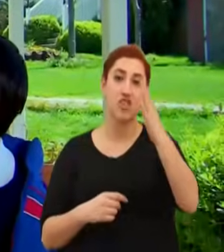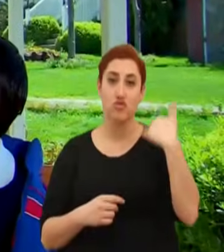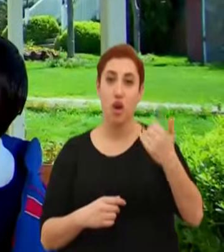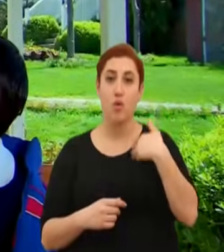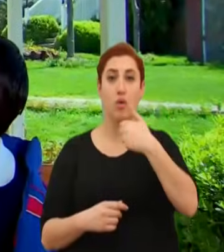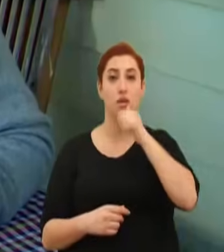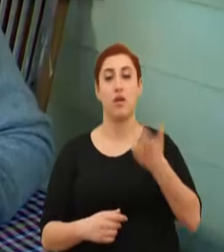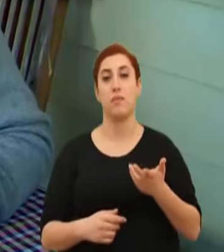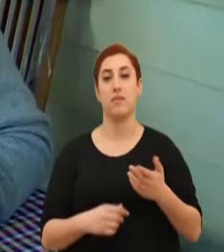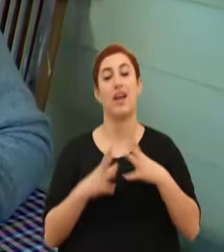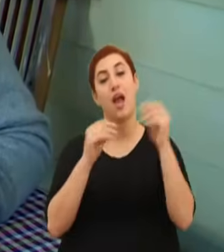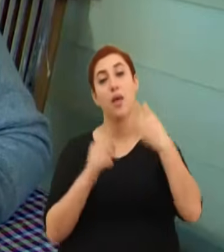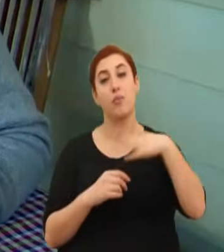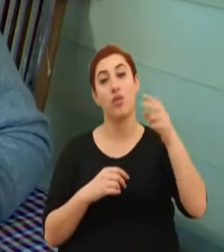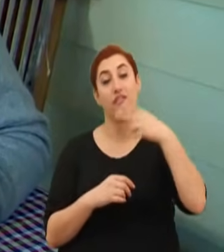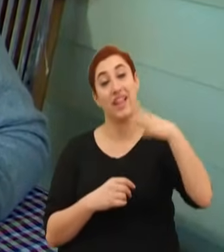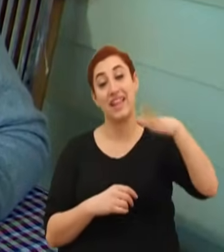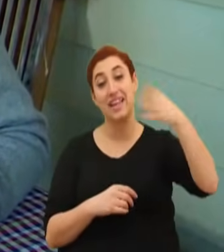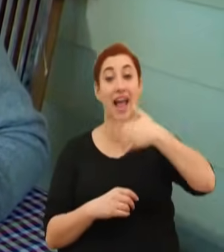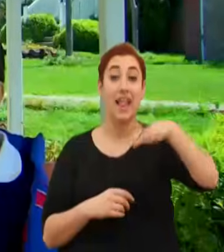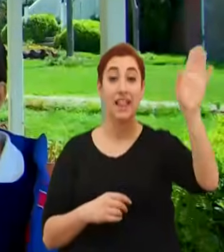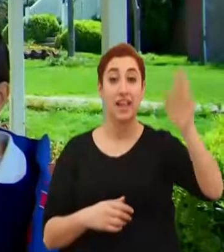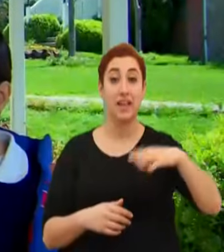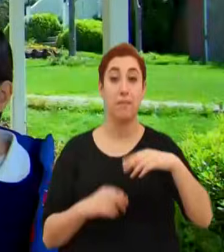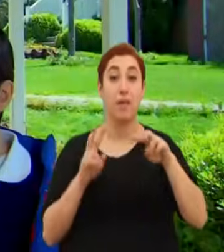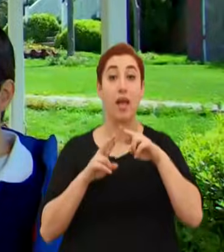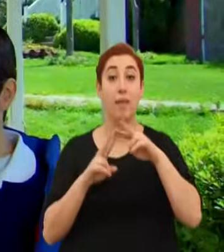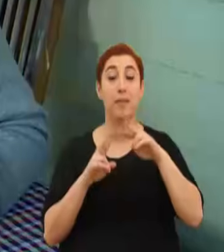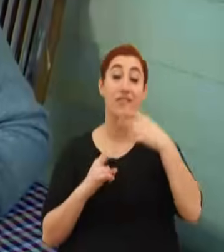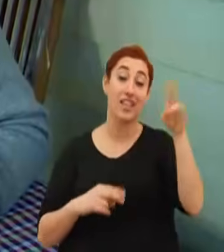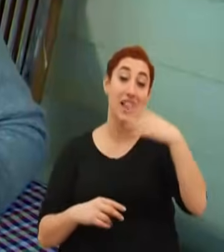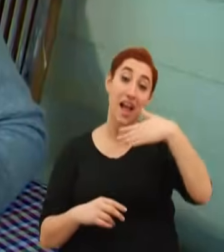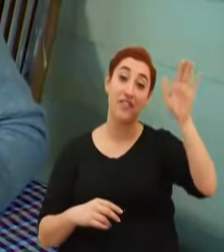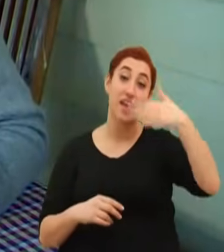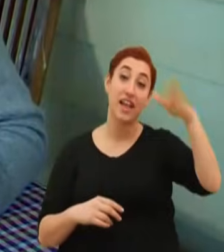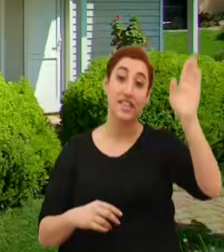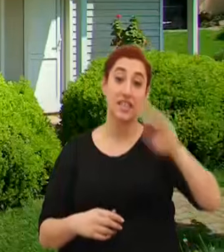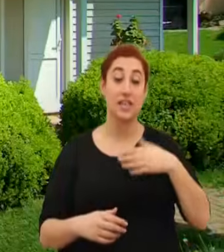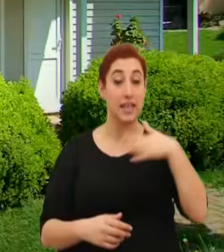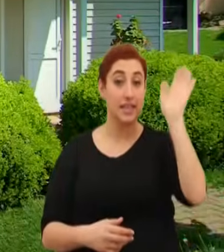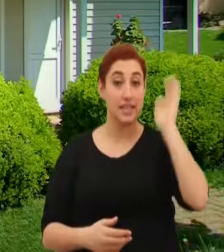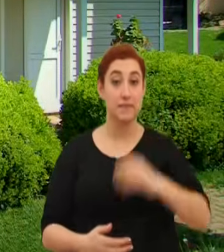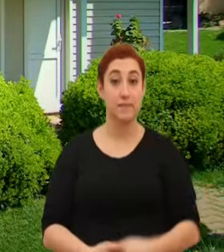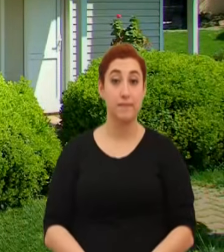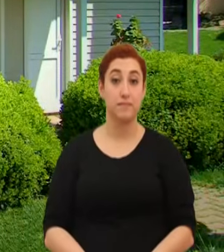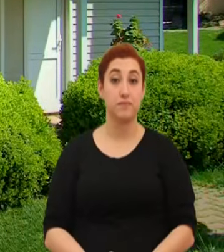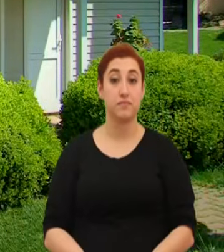sen çağırıyorsun abi ama. Kaybol hadi. Billan'a. Hadi kaybol. Mehmet, Billan'a hadi. Yürü git. Yürü.